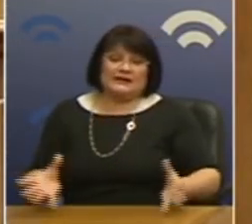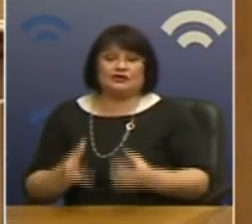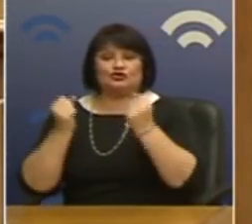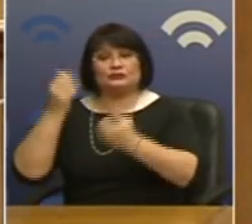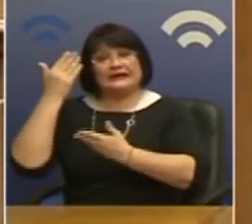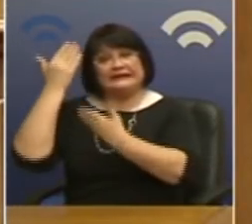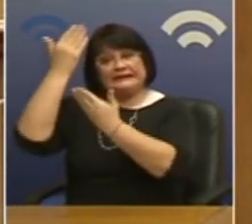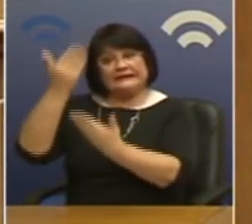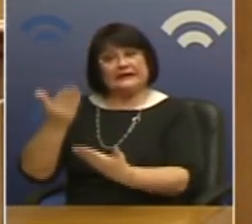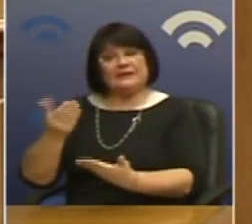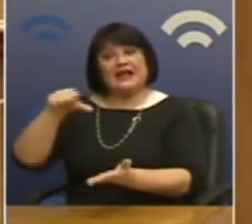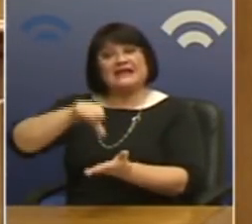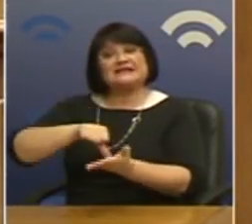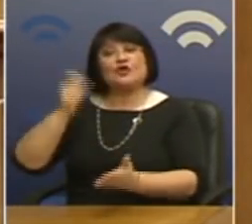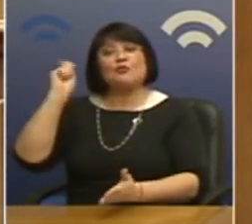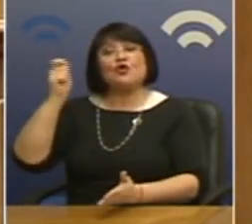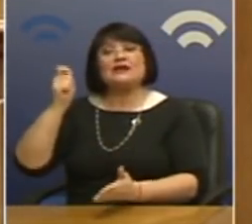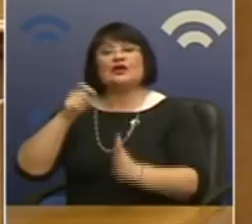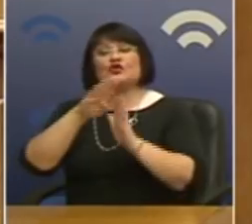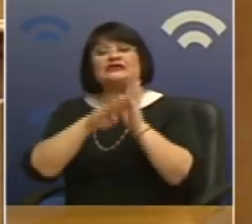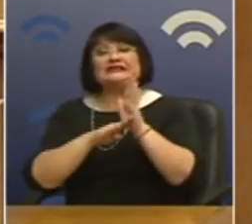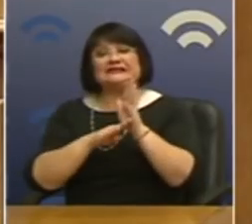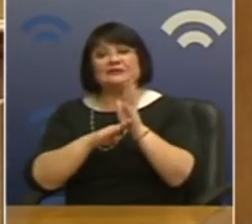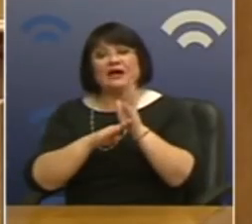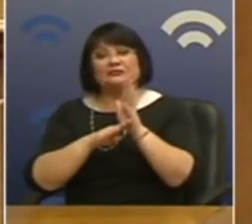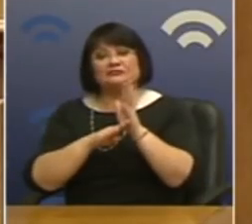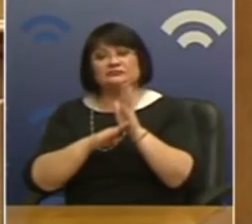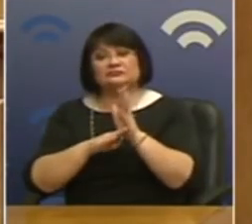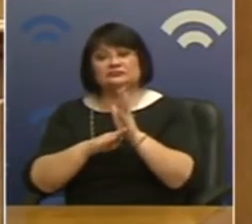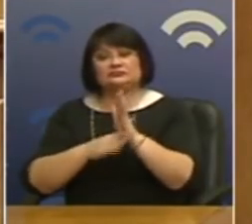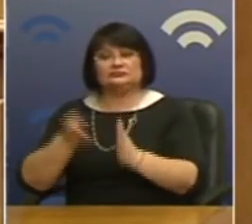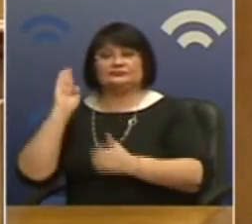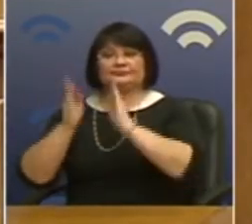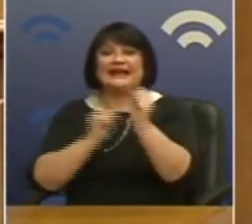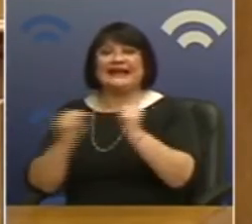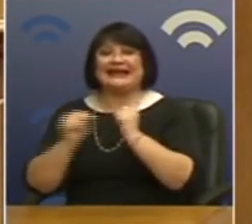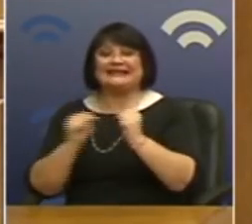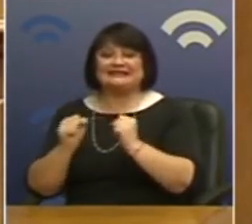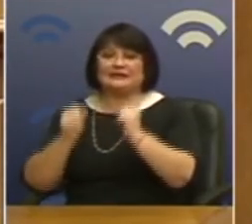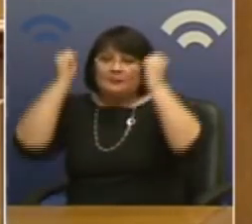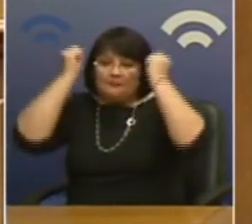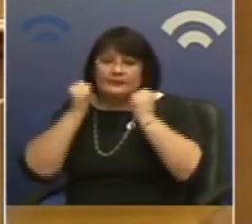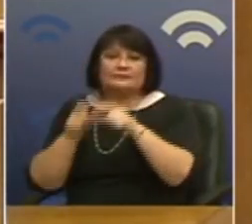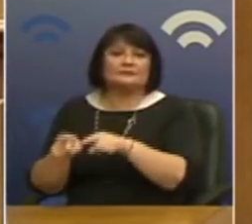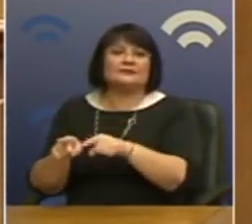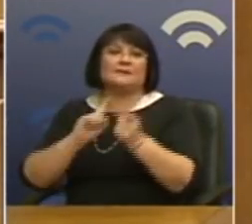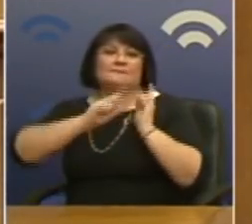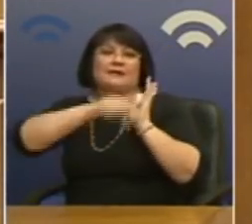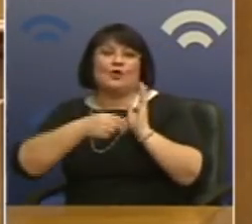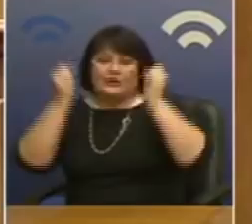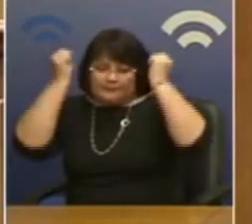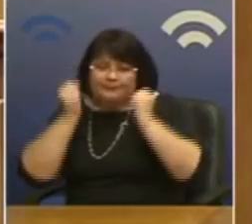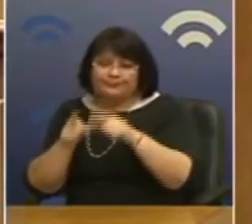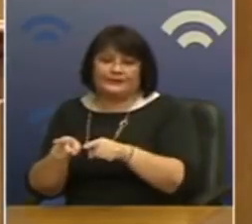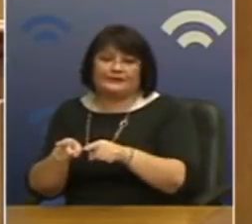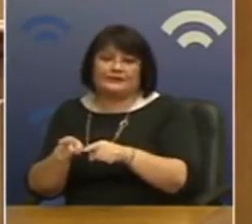τιμής του αστικού πολιτικού συστήματος που δέχτηκε πλήγμα τα χρόνια της κρίσης, των μνημονίων, εξαιτίας